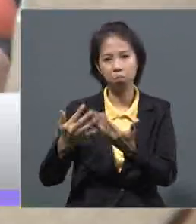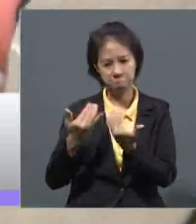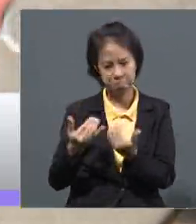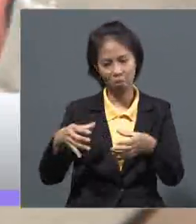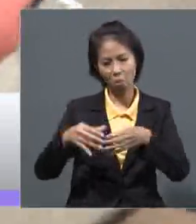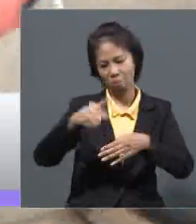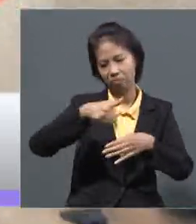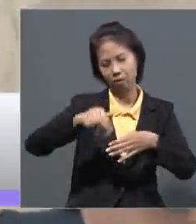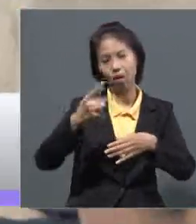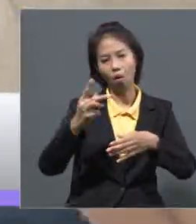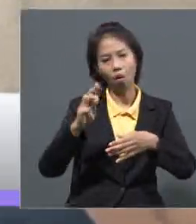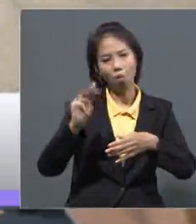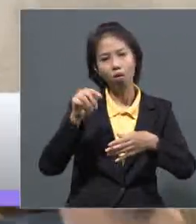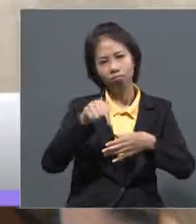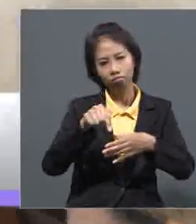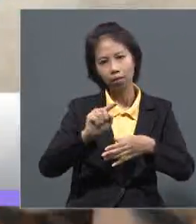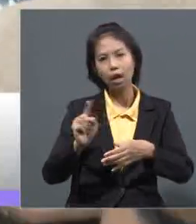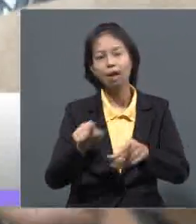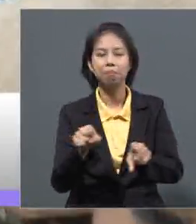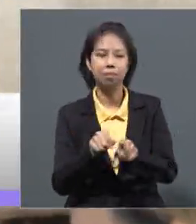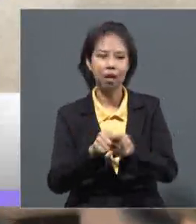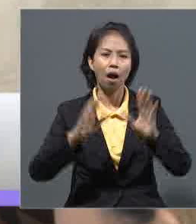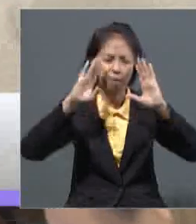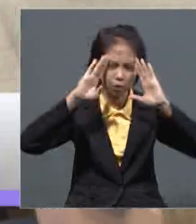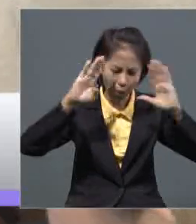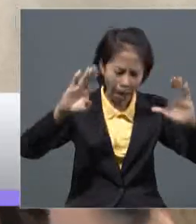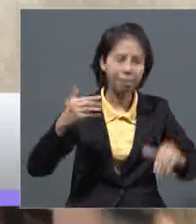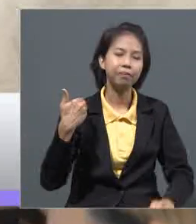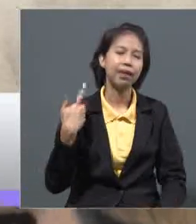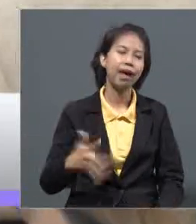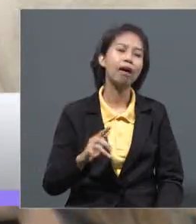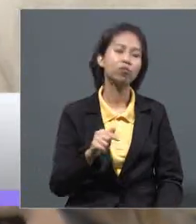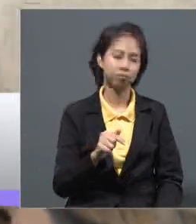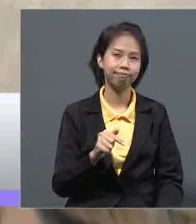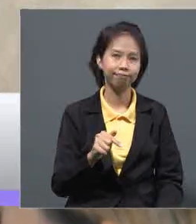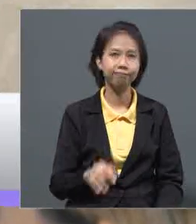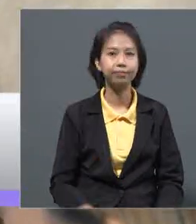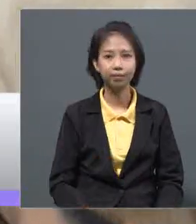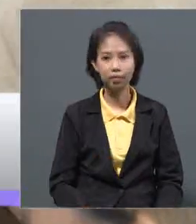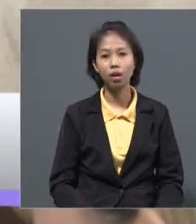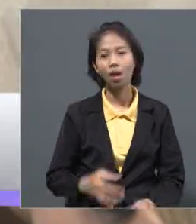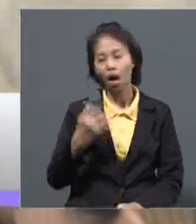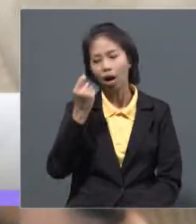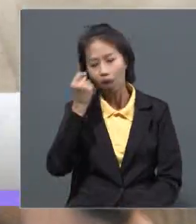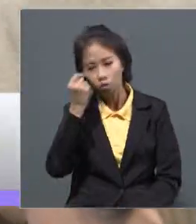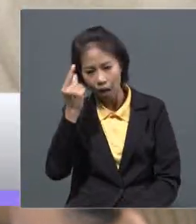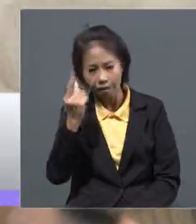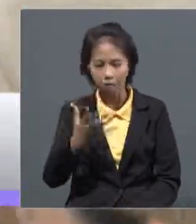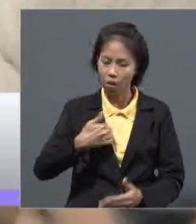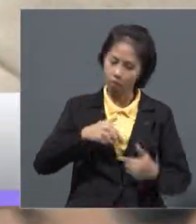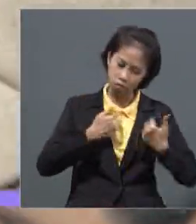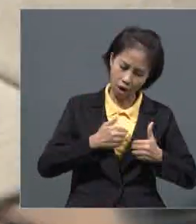ที่อย่างที่ผมเรียนครับผ่านศึกสงครามทางด้านการเมืองมาแล้วทั้งนั้นเลยมีความเข้าใจมีความทุ่มเ